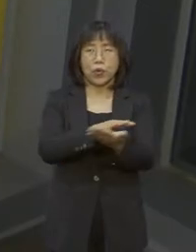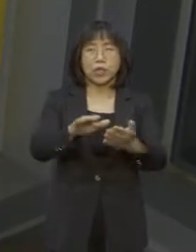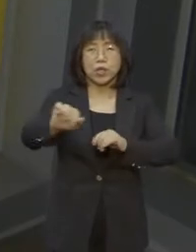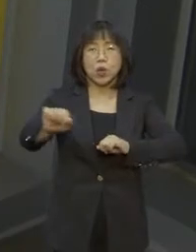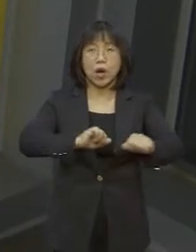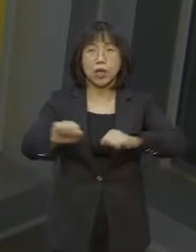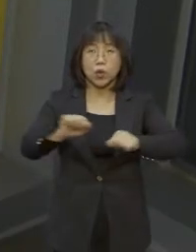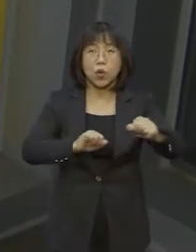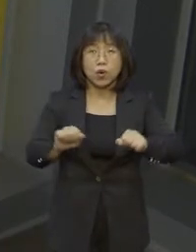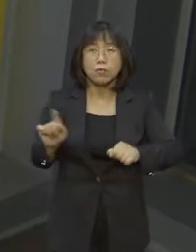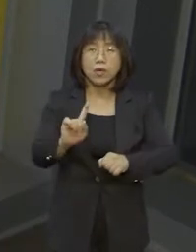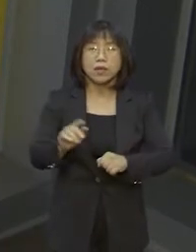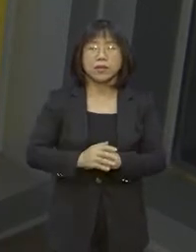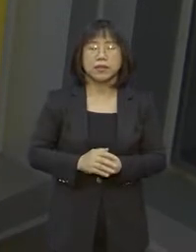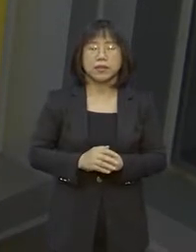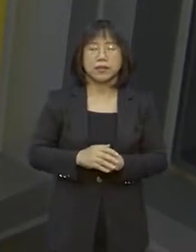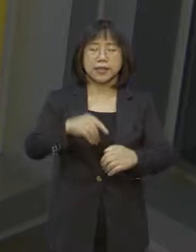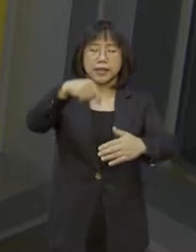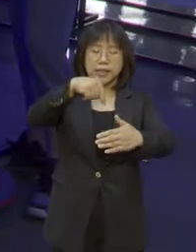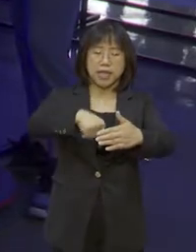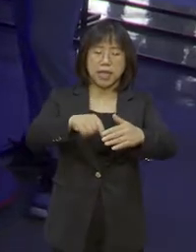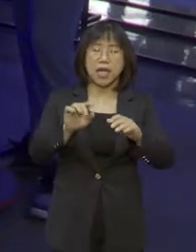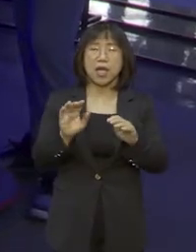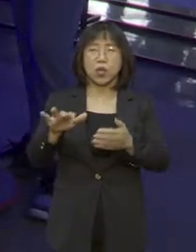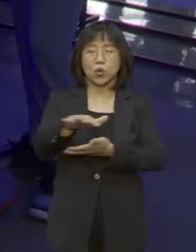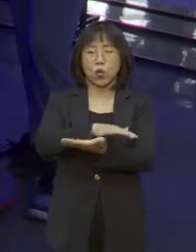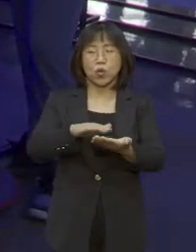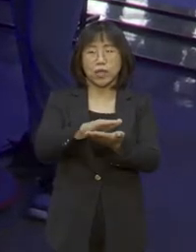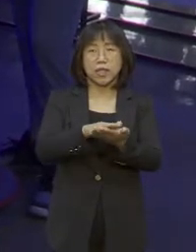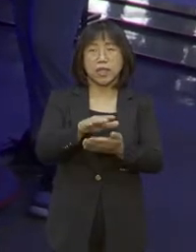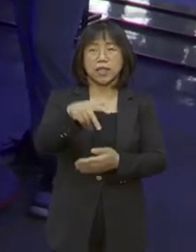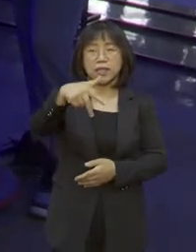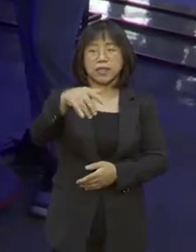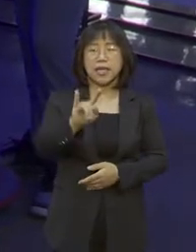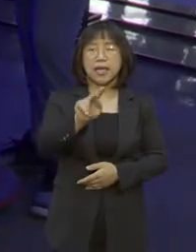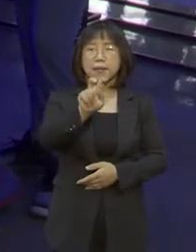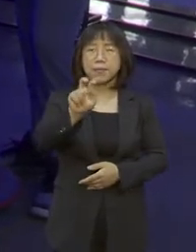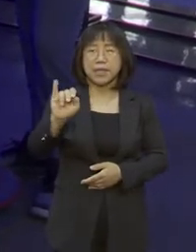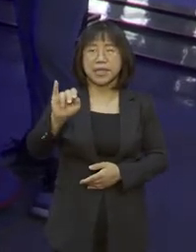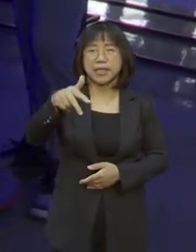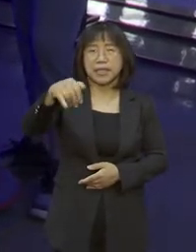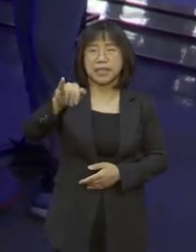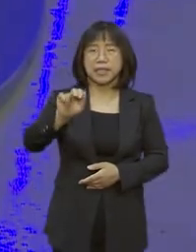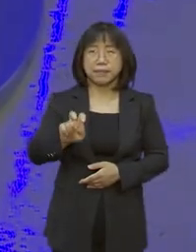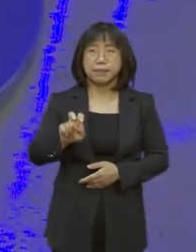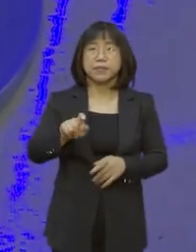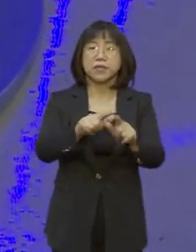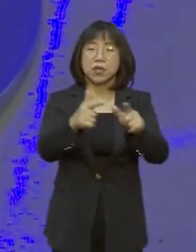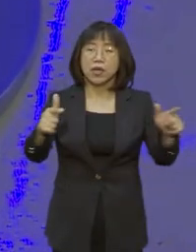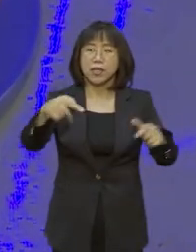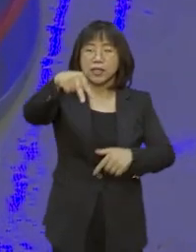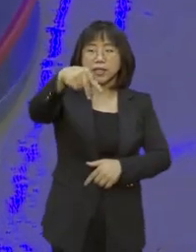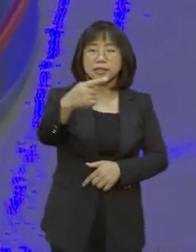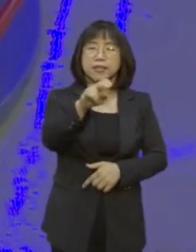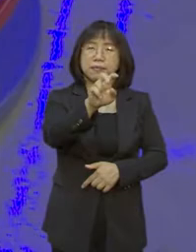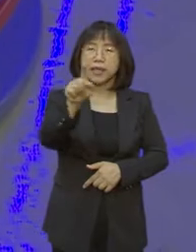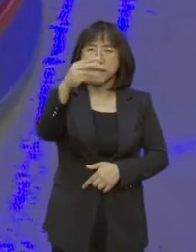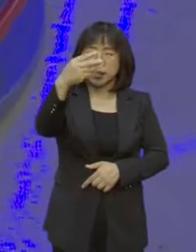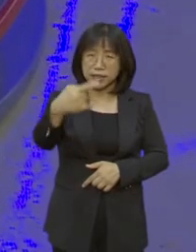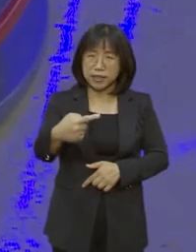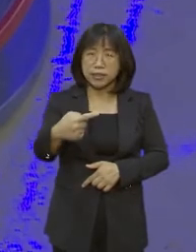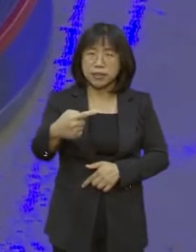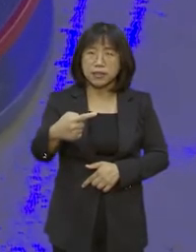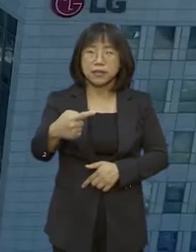위해 정보통신기술과 콘텐츠를 융합한 실내 놀이 문화공간 재미짐 등 우리 주변의 다양한